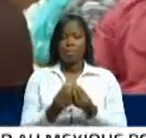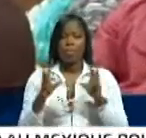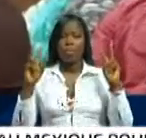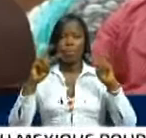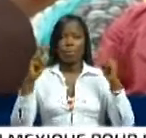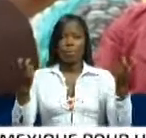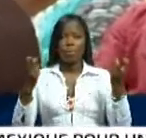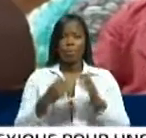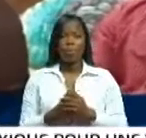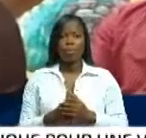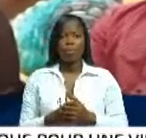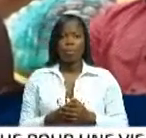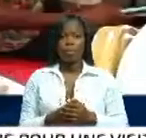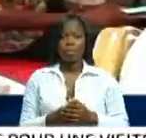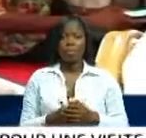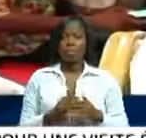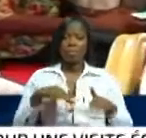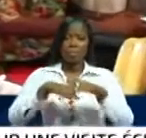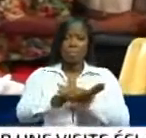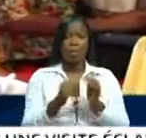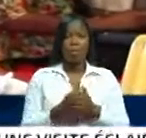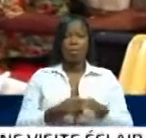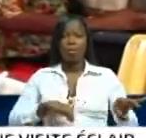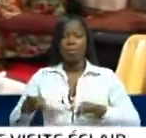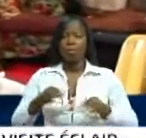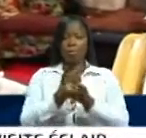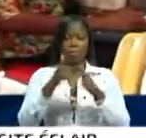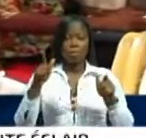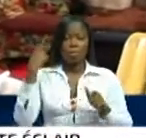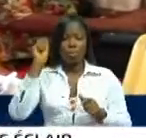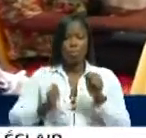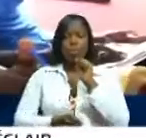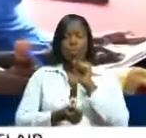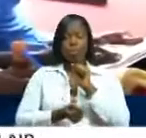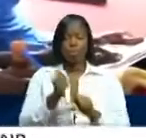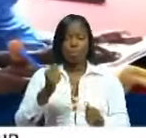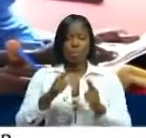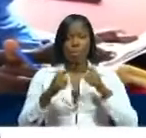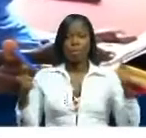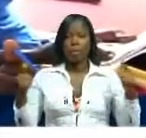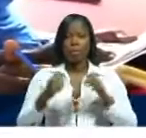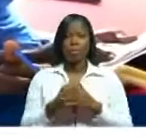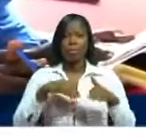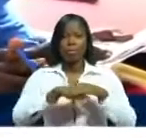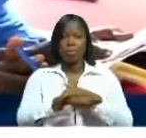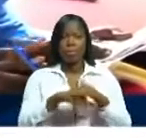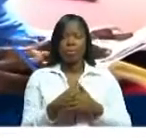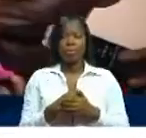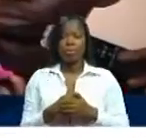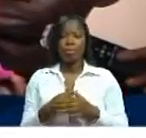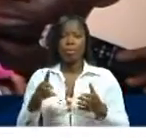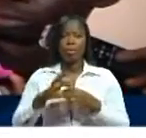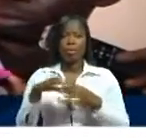concours donnant accès aux professions libérales soit repris pour une plus grande insertion des diplômés n'est ce pas au sénégal